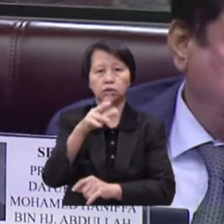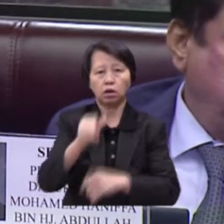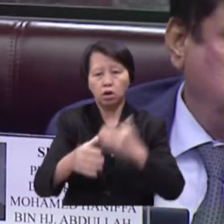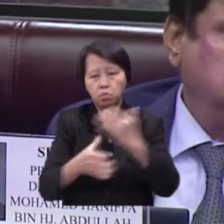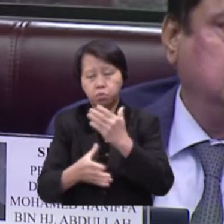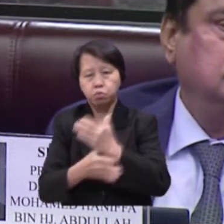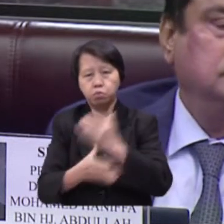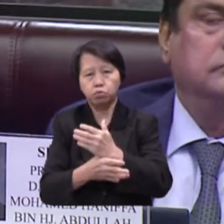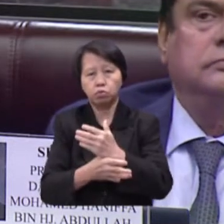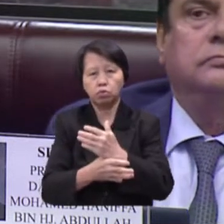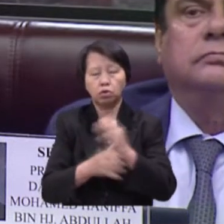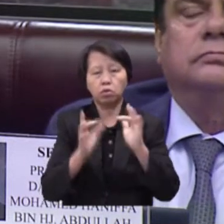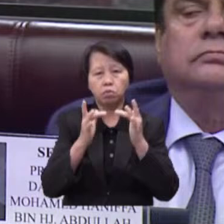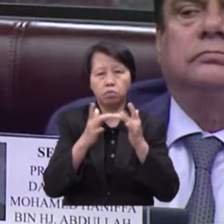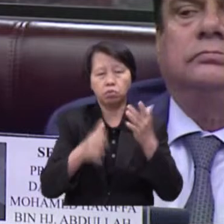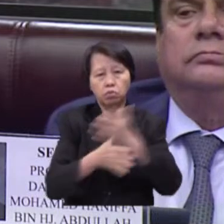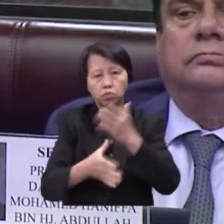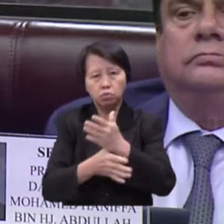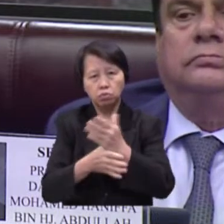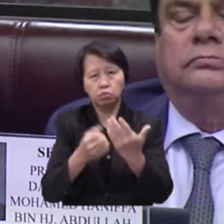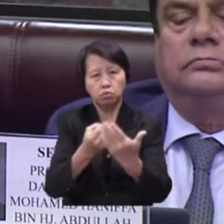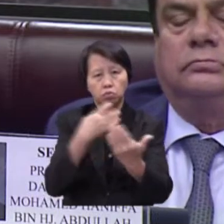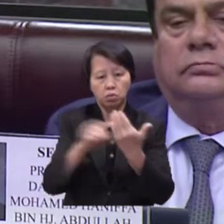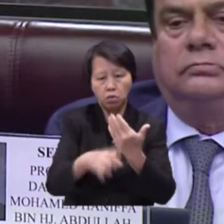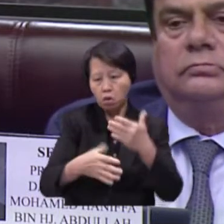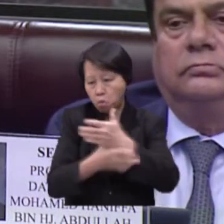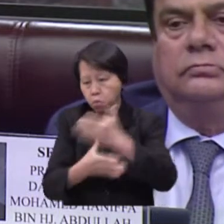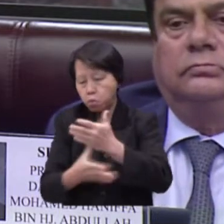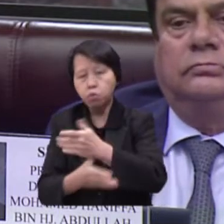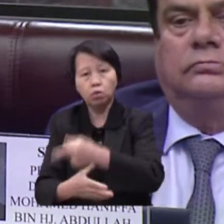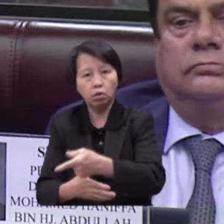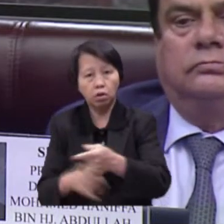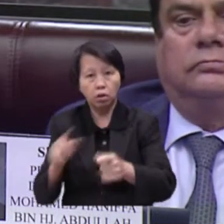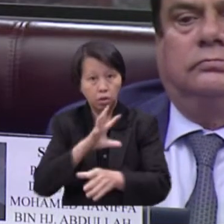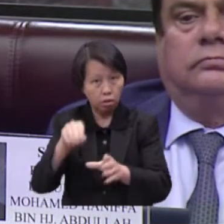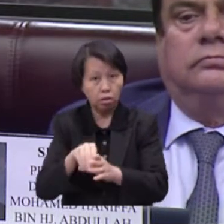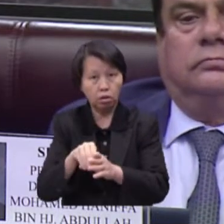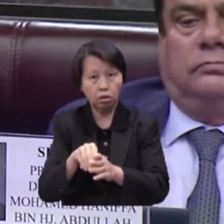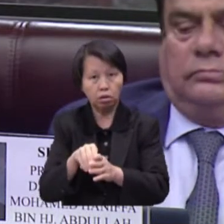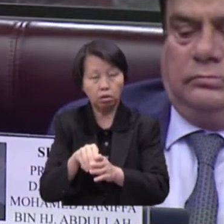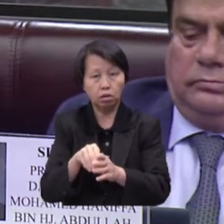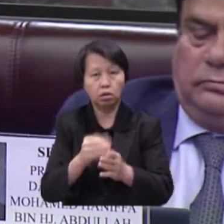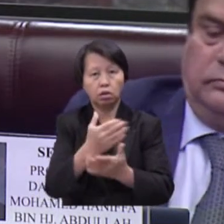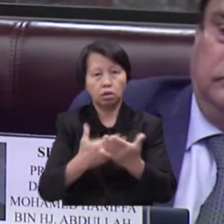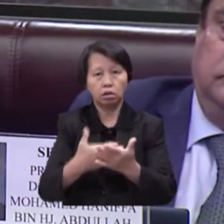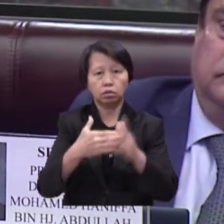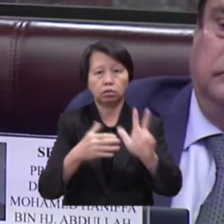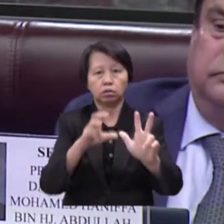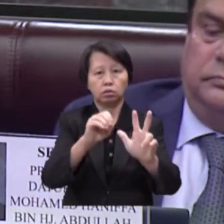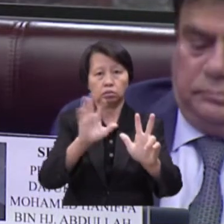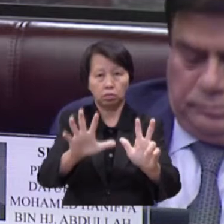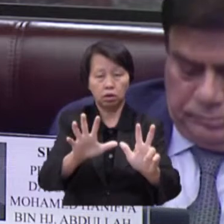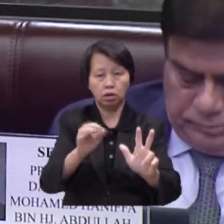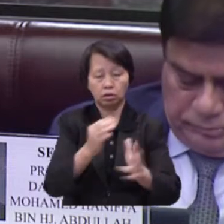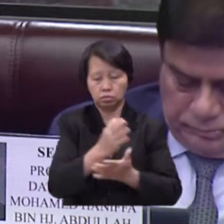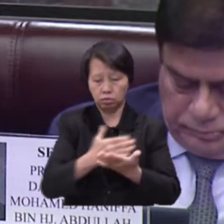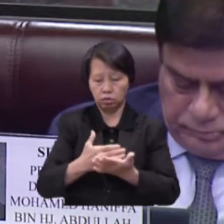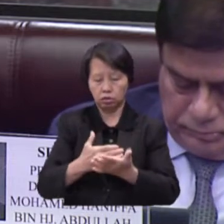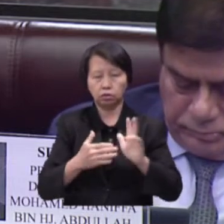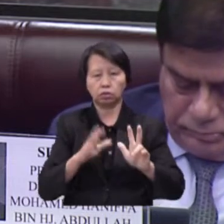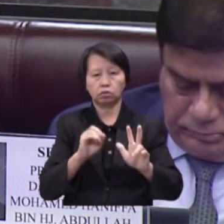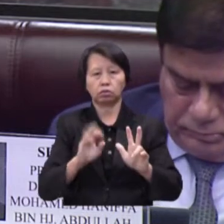Case Bully di alam Maya ataupun di media sosial Adakah Ia terangkum di bawah section 305 dan section